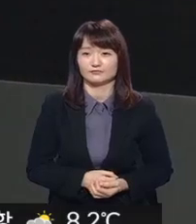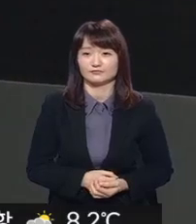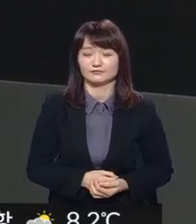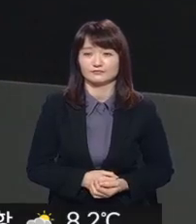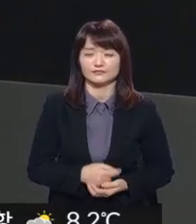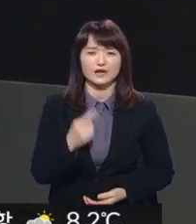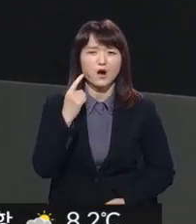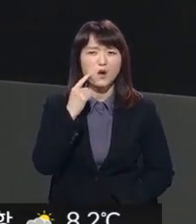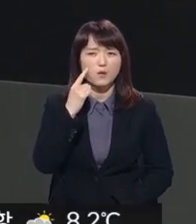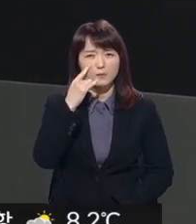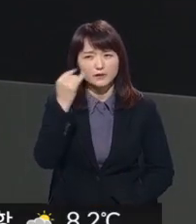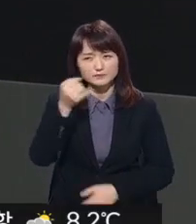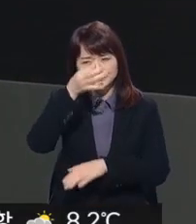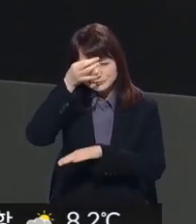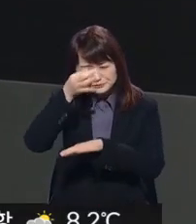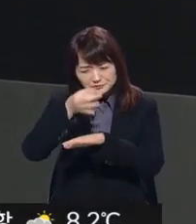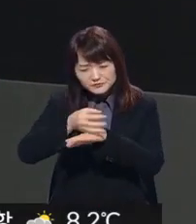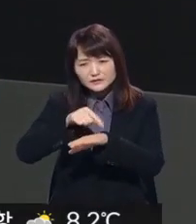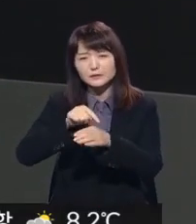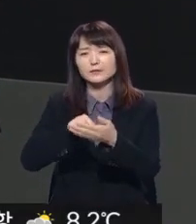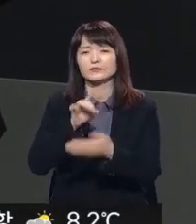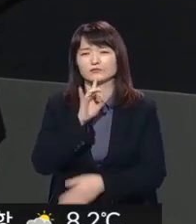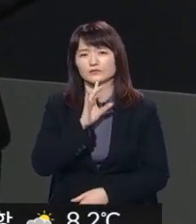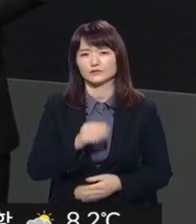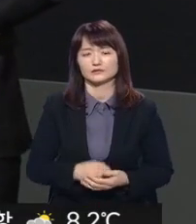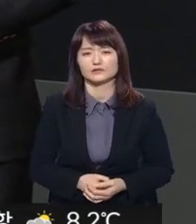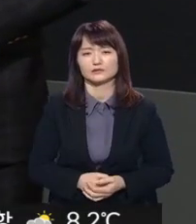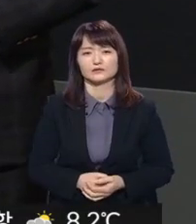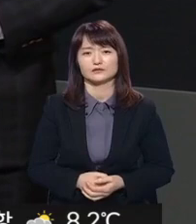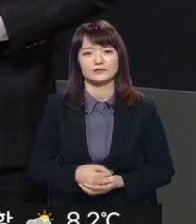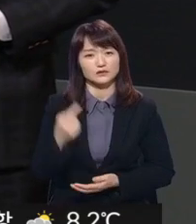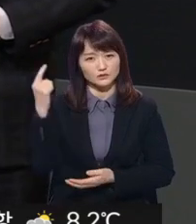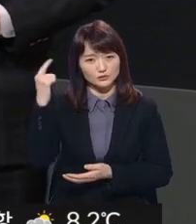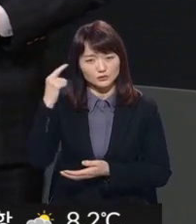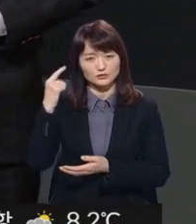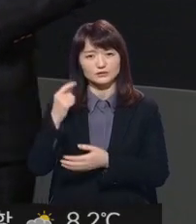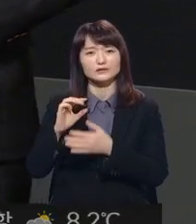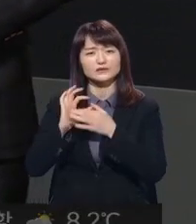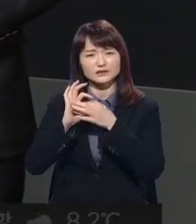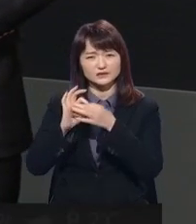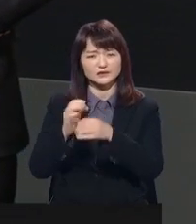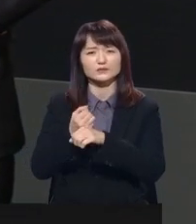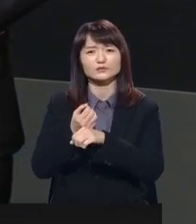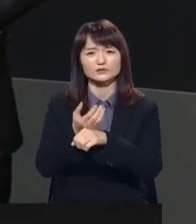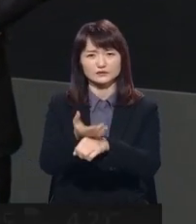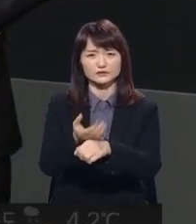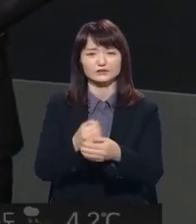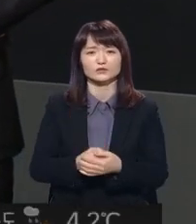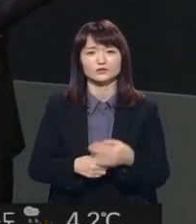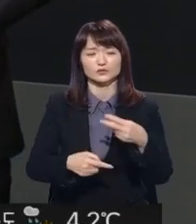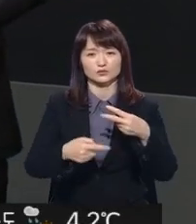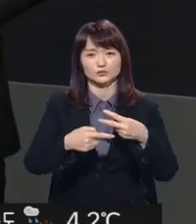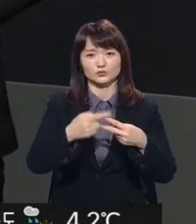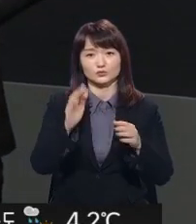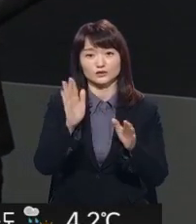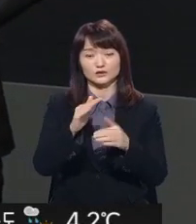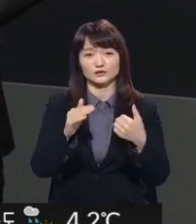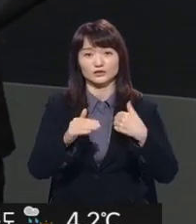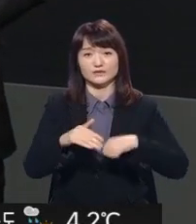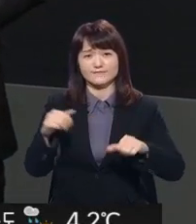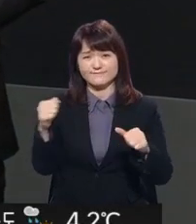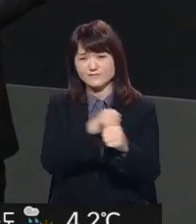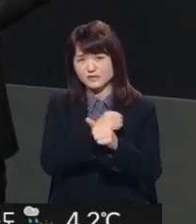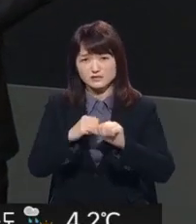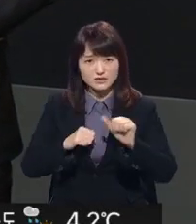예, 계모 사죄하는 마음뿐입니다. 자, 계속 전해드리고 있죠. 초등학생 아들을 학대해서 숨지게 한 혐의를 받고 있는